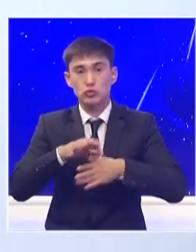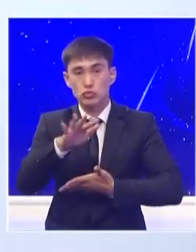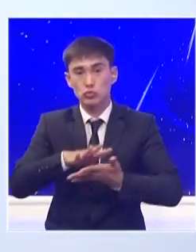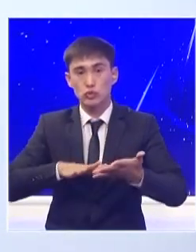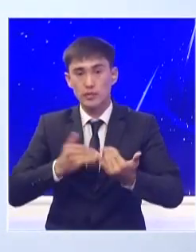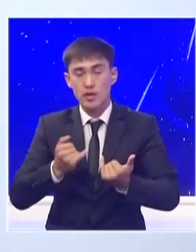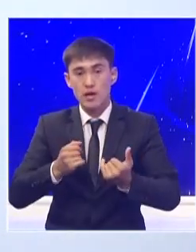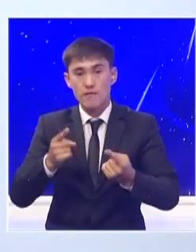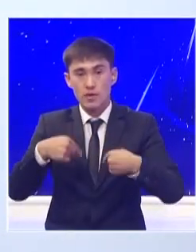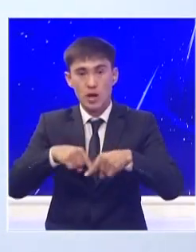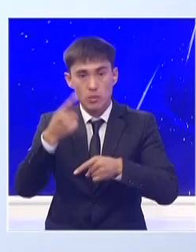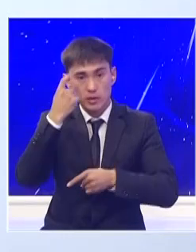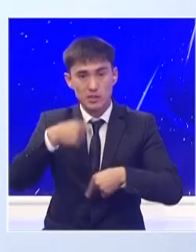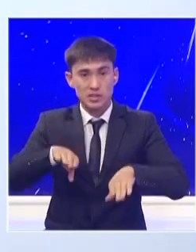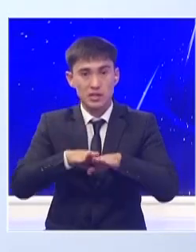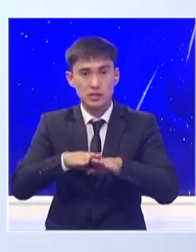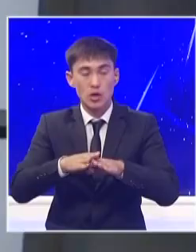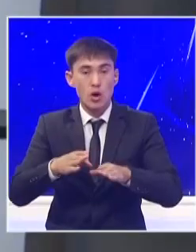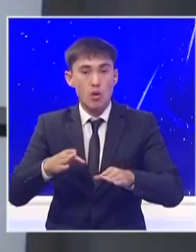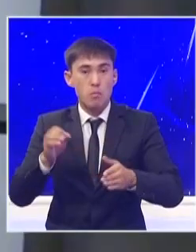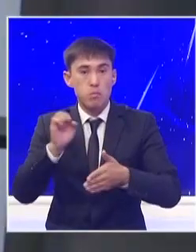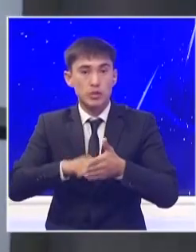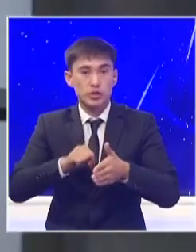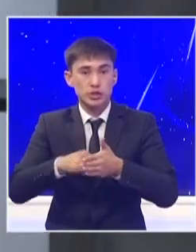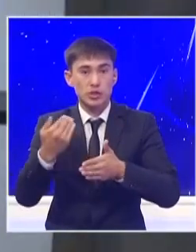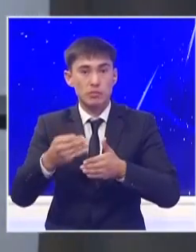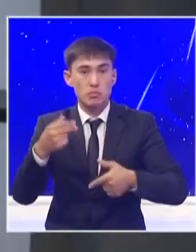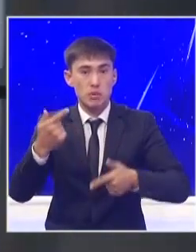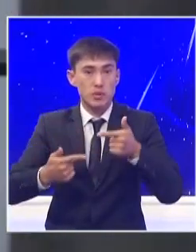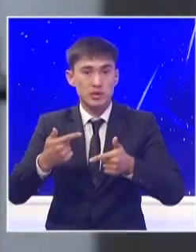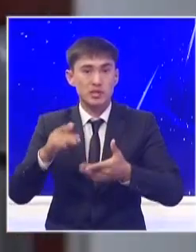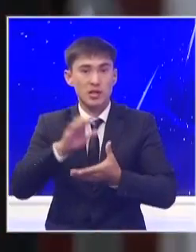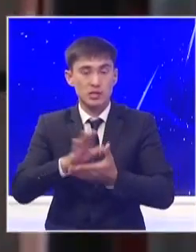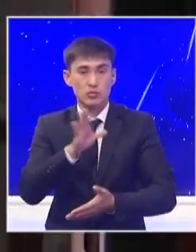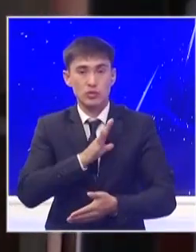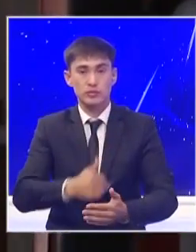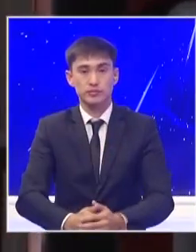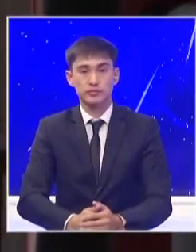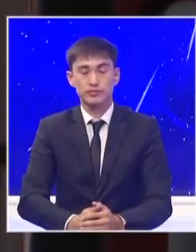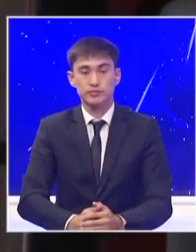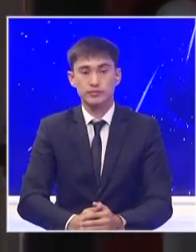жүргізілуде. Ведомствоның ақпаратына сәйкес оқиғаға қатысқан адамдар бір-біріне таныс болып келеді.